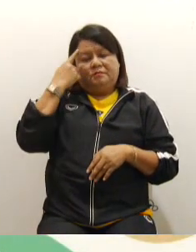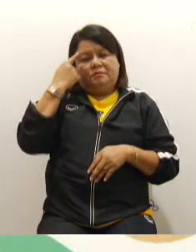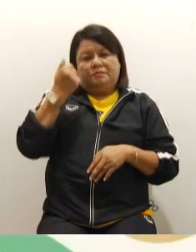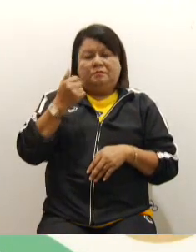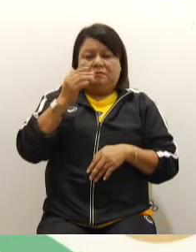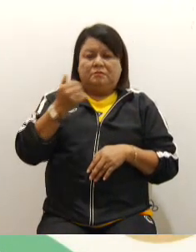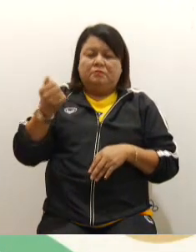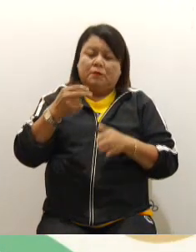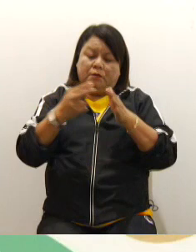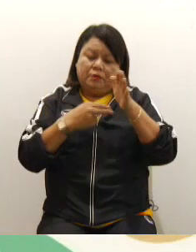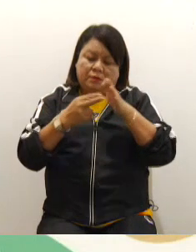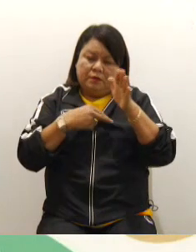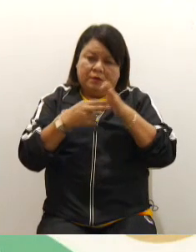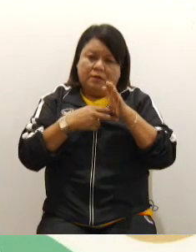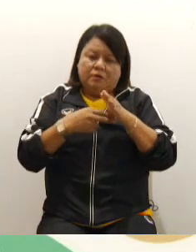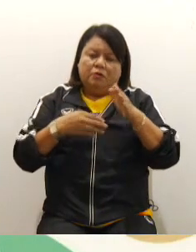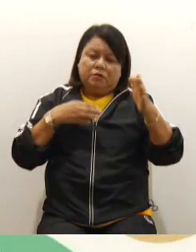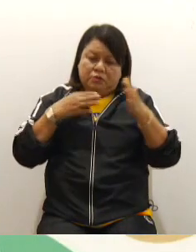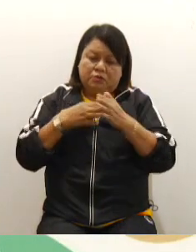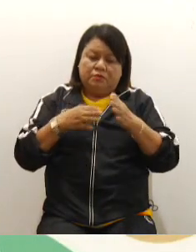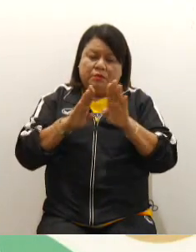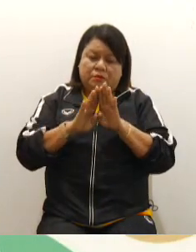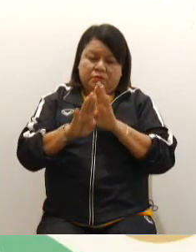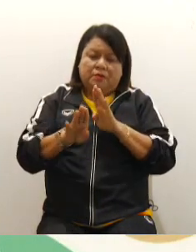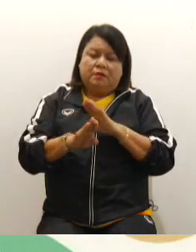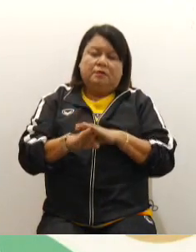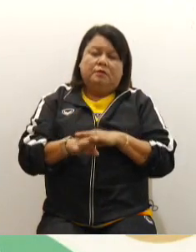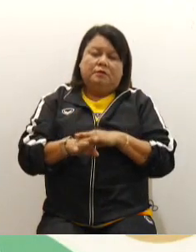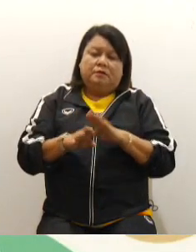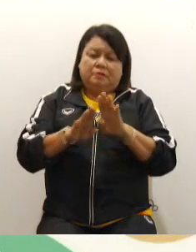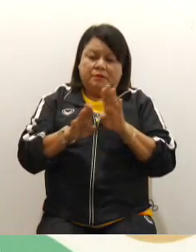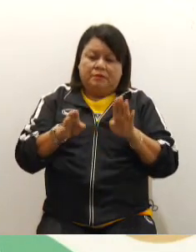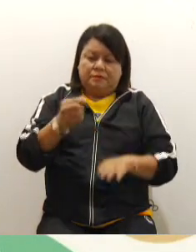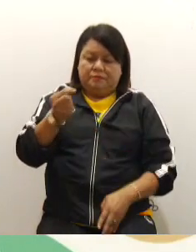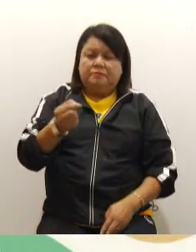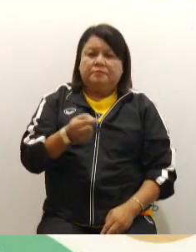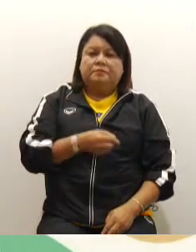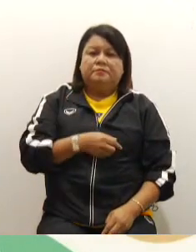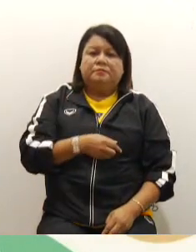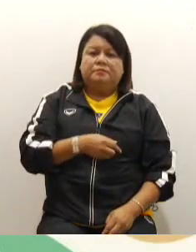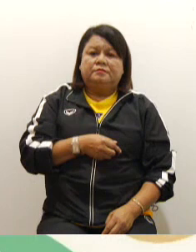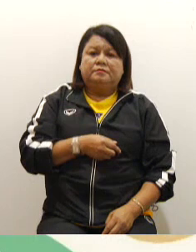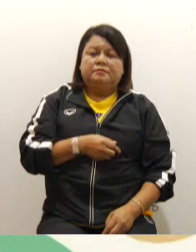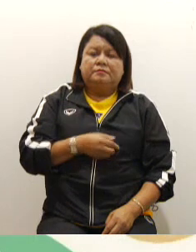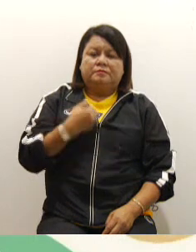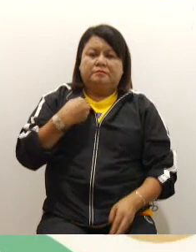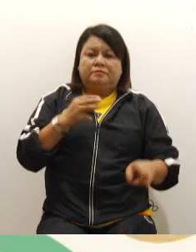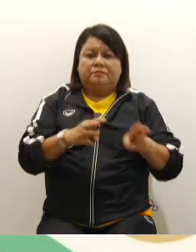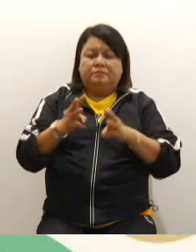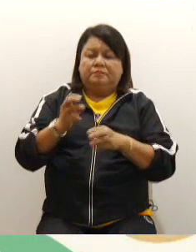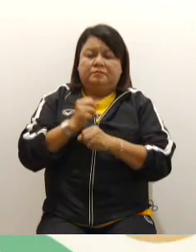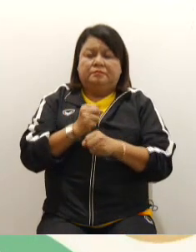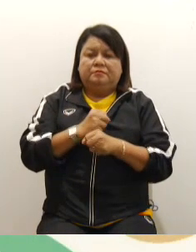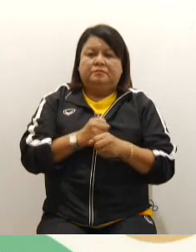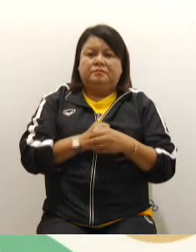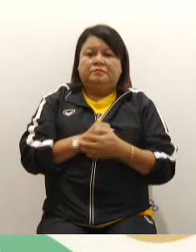ดคนกำลังวิ่งผ่านมาเนี่ยก็จะชนประตูได้นะคะเพราะฉะนั้นขอให้เปิดเข้าไปหน่อยเดียวเท่านั้นนะคะก็มันก็มีวิธีทำว่าจะทำยังไง